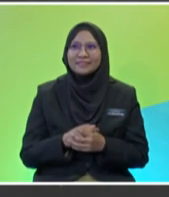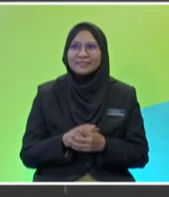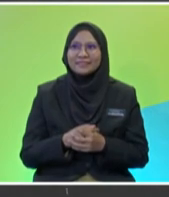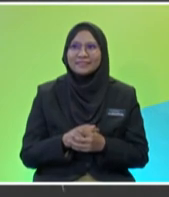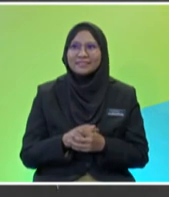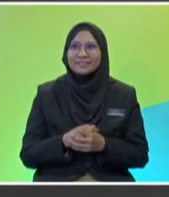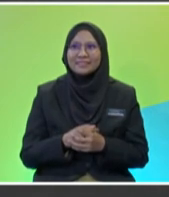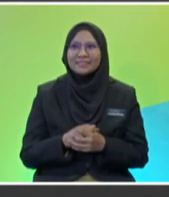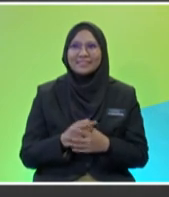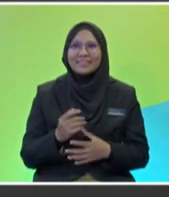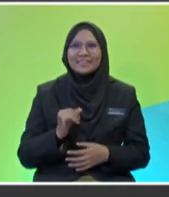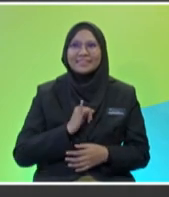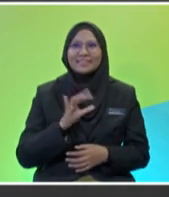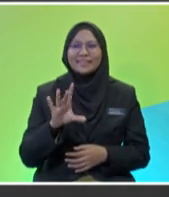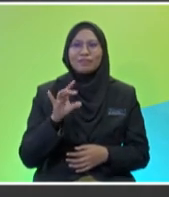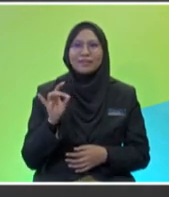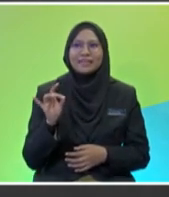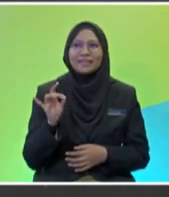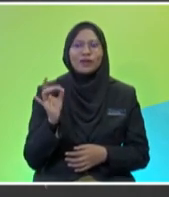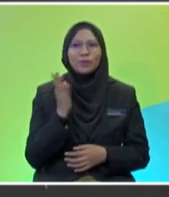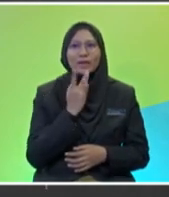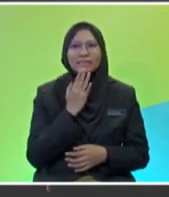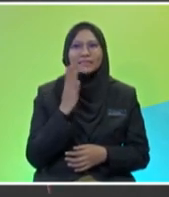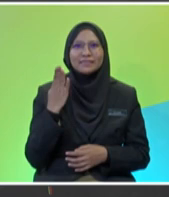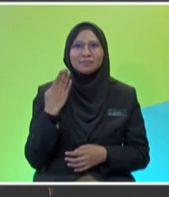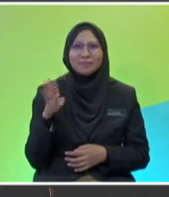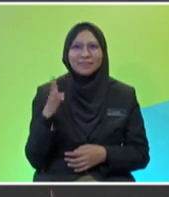memilih sampul berwarna biru biru